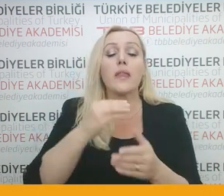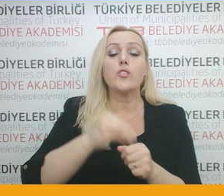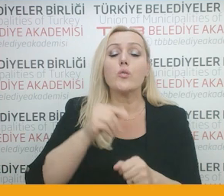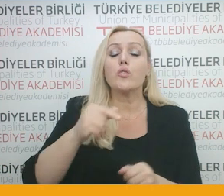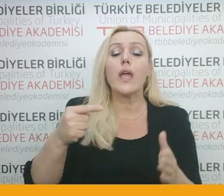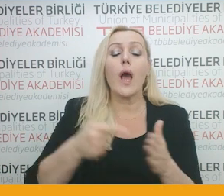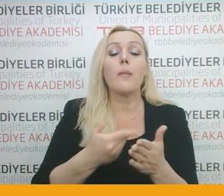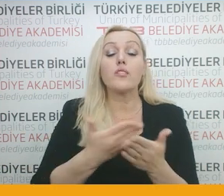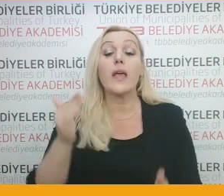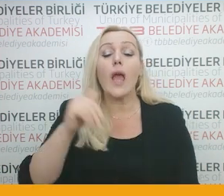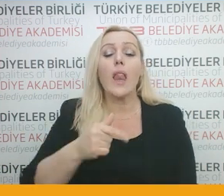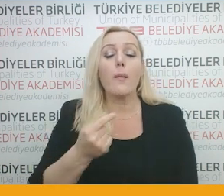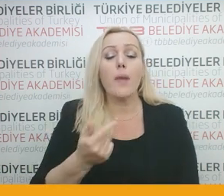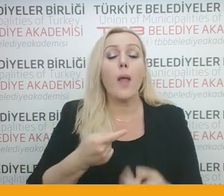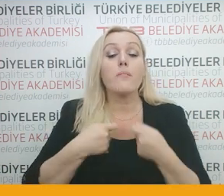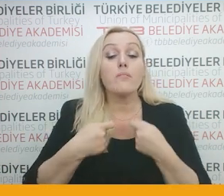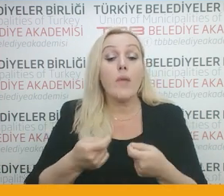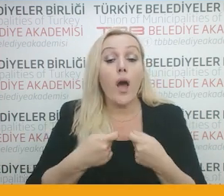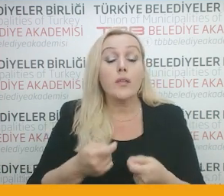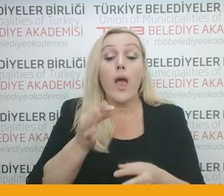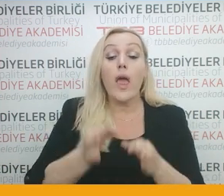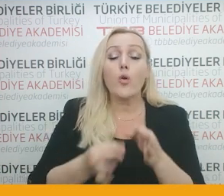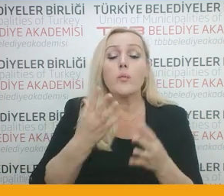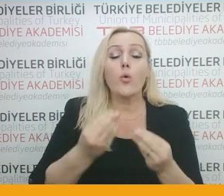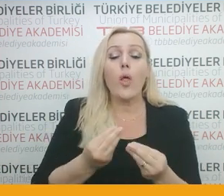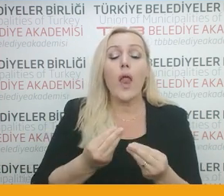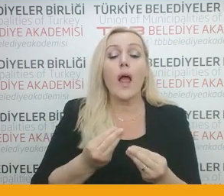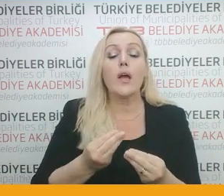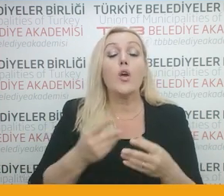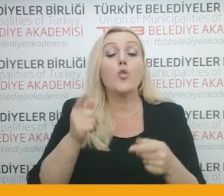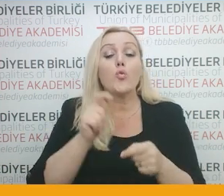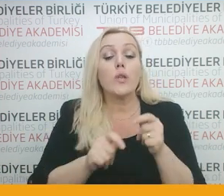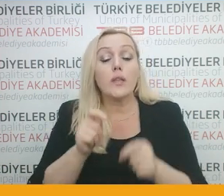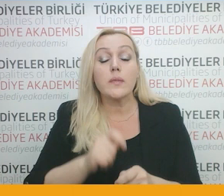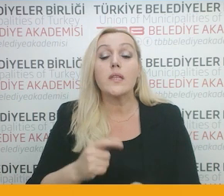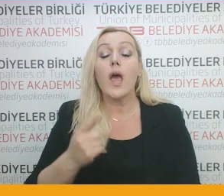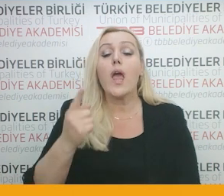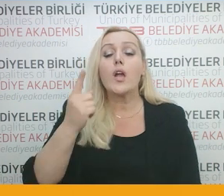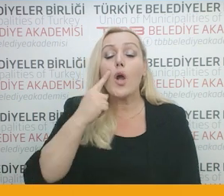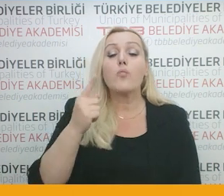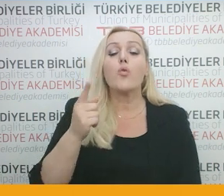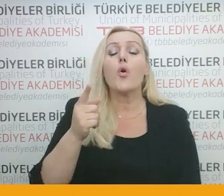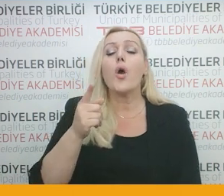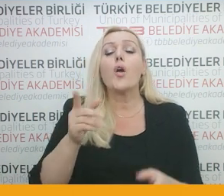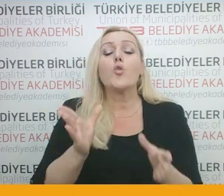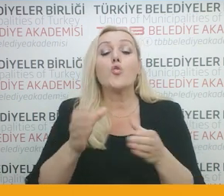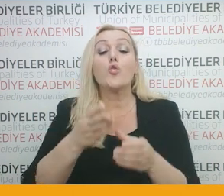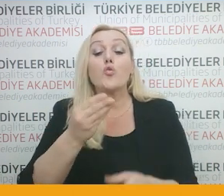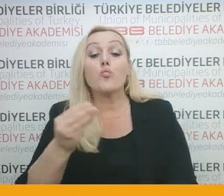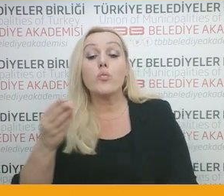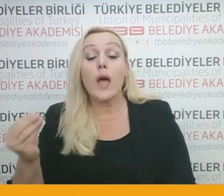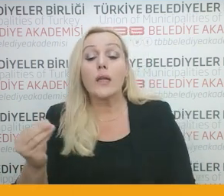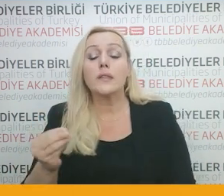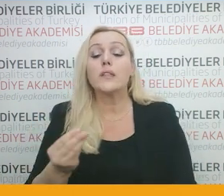Gelir, gider, varlık ve yükümlülüklerin etkili, ekonomik, verimli bir şekilde yönetilmesi, kamu idarelerinin kanunlara ve diğer düzenlemelere uygun olarak faaliyet